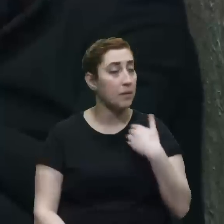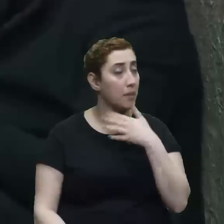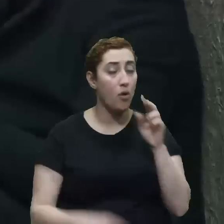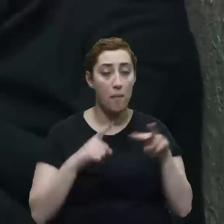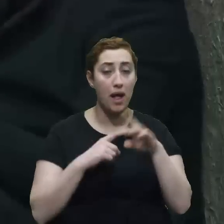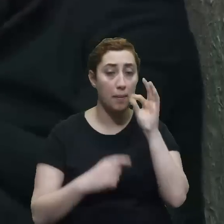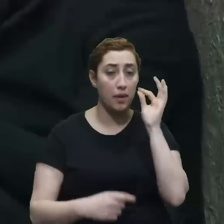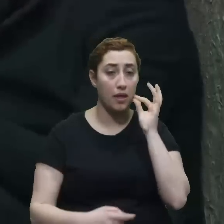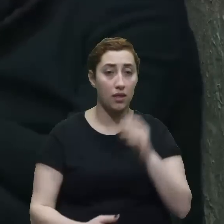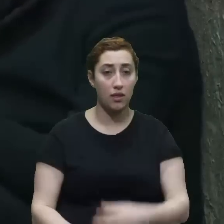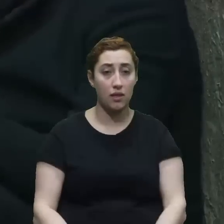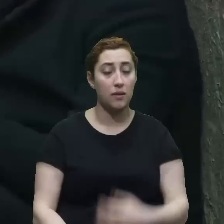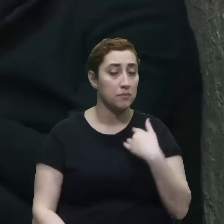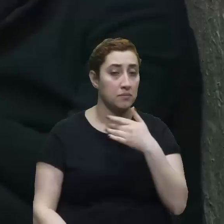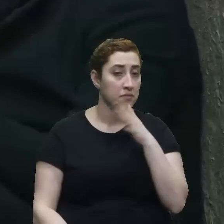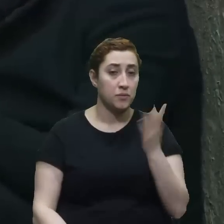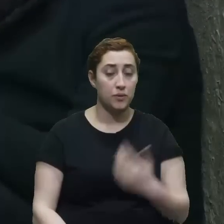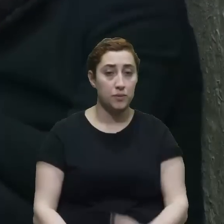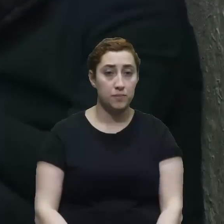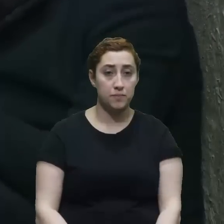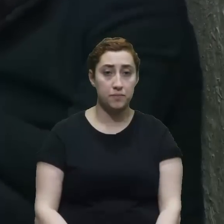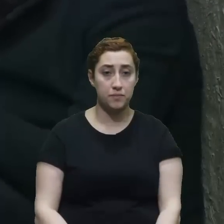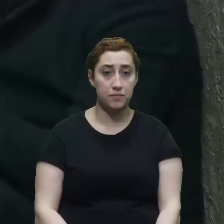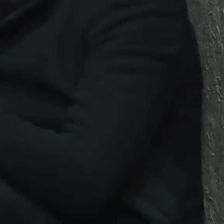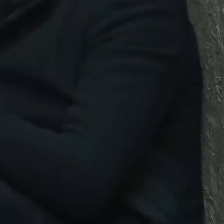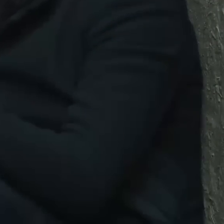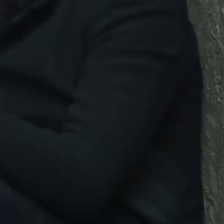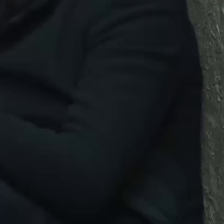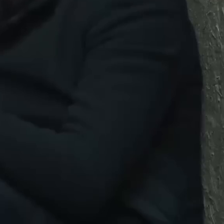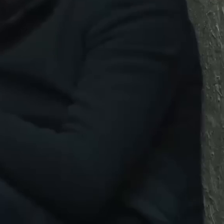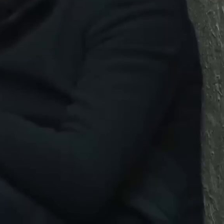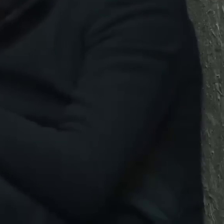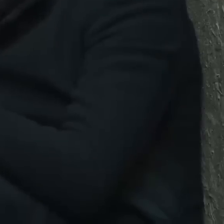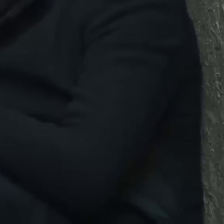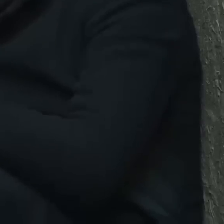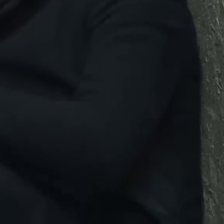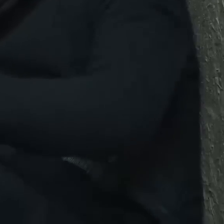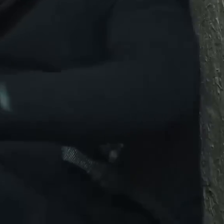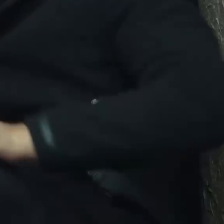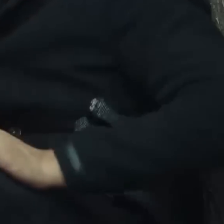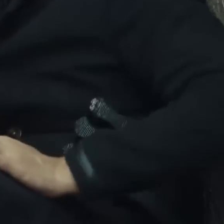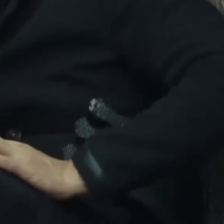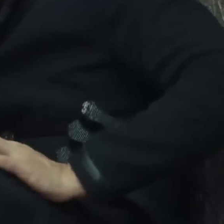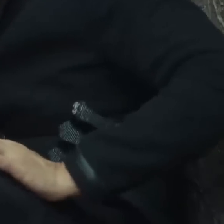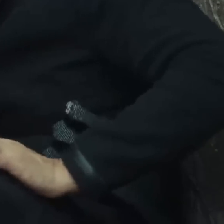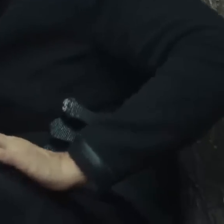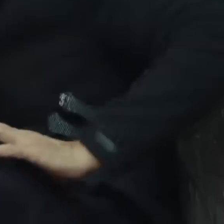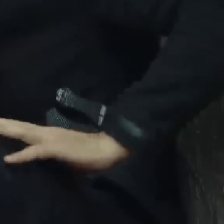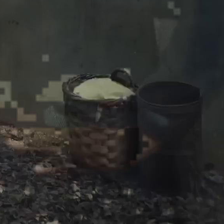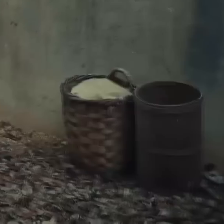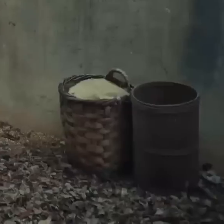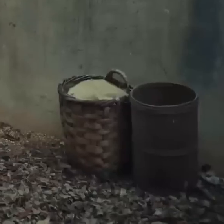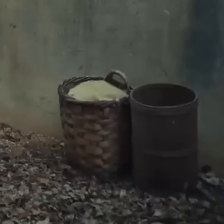Bilmiyorum Ali Bey. Bilmiyorum. Kalktı. Ali'nin yanında bekliyor. Ali zorlukla